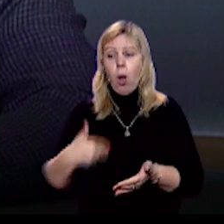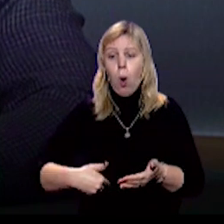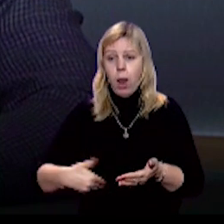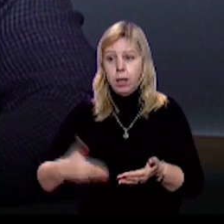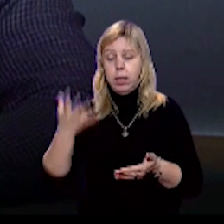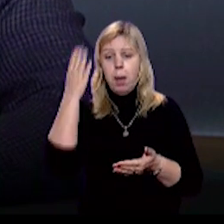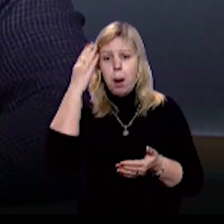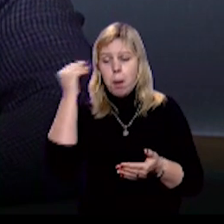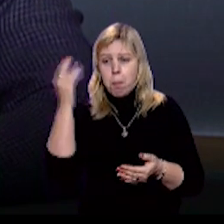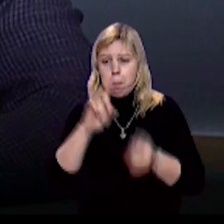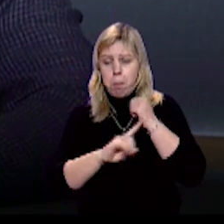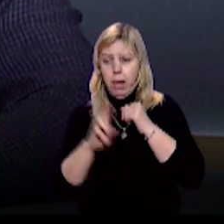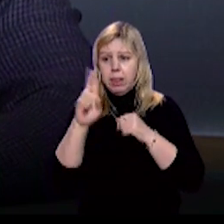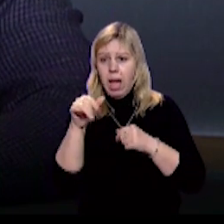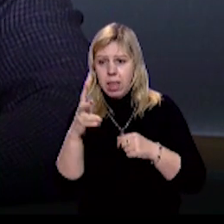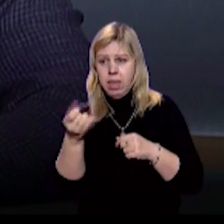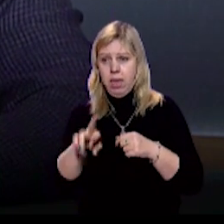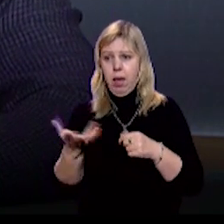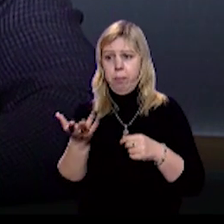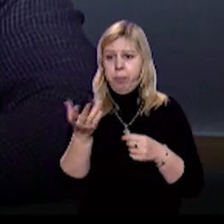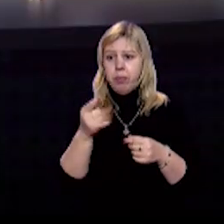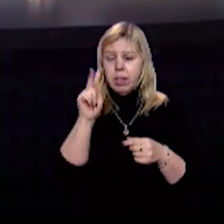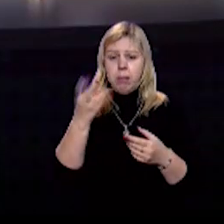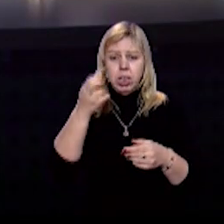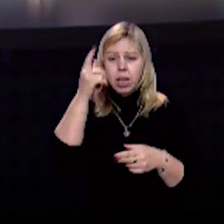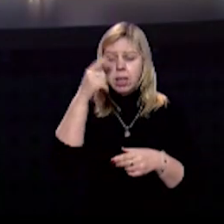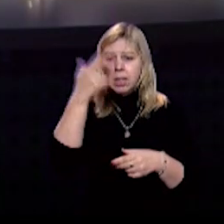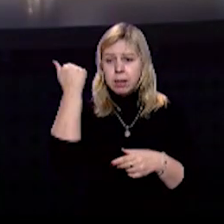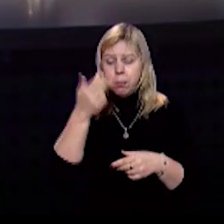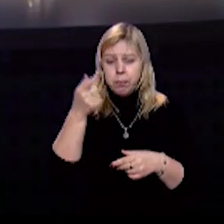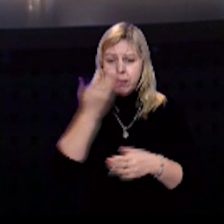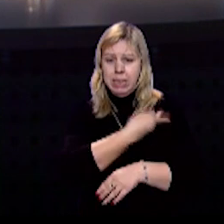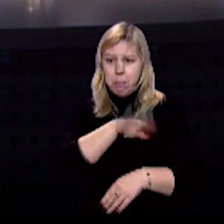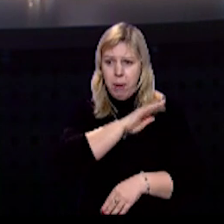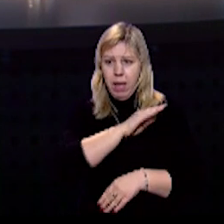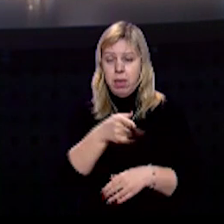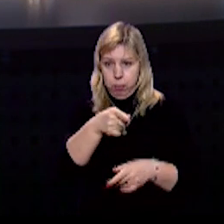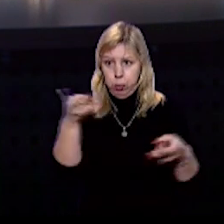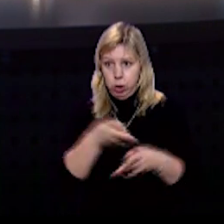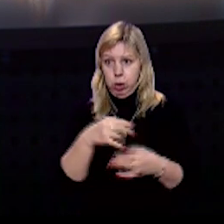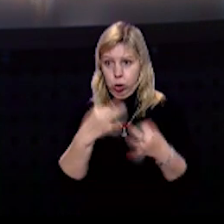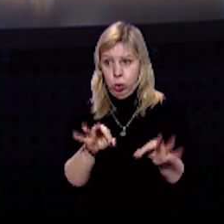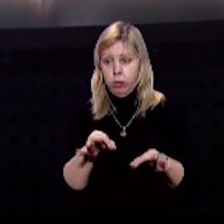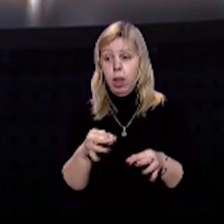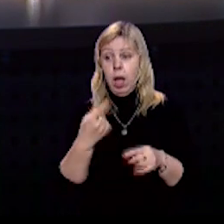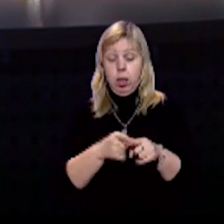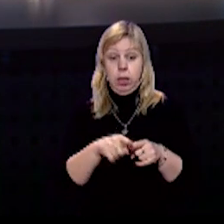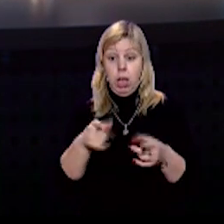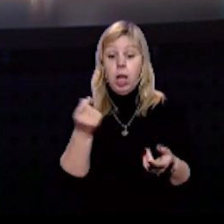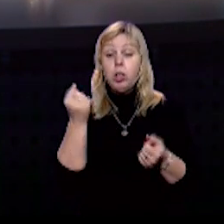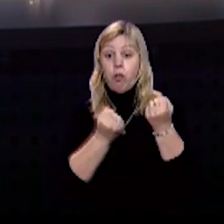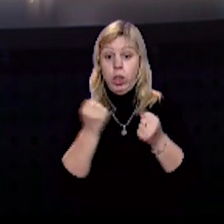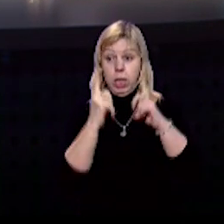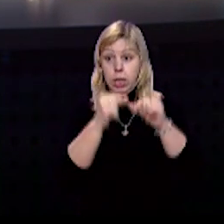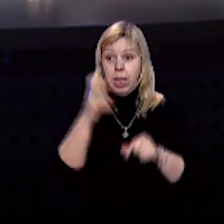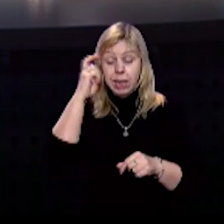Голландія, Бельгія, Данія, які там ще, Іспанія, Португалія. А від них потрібні дозволи? Ну, це, якщо водій їде,